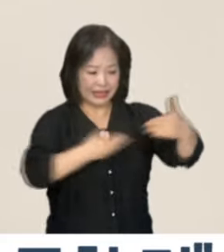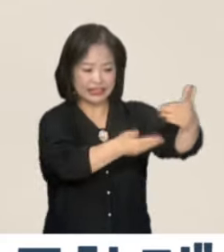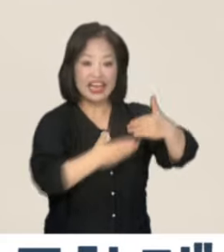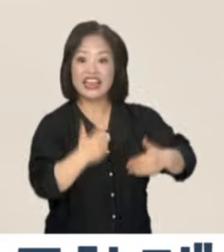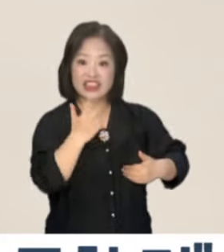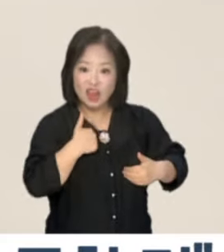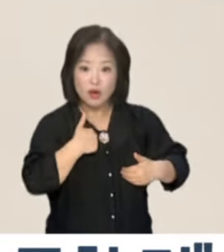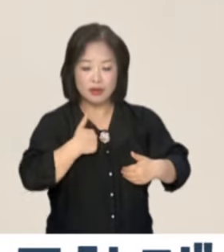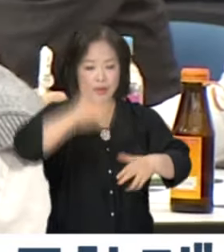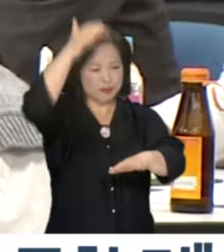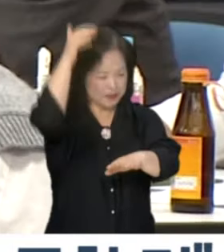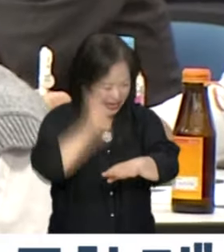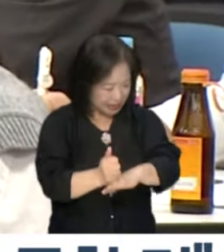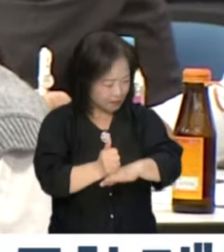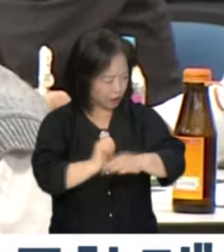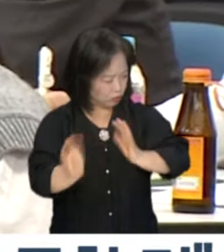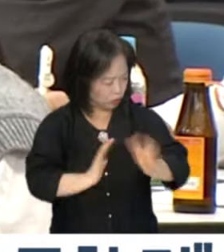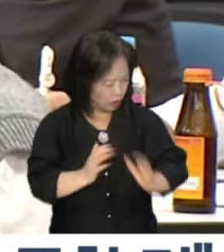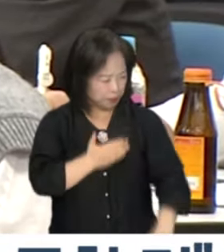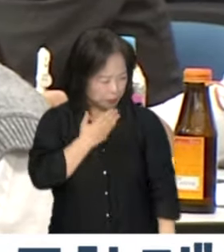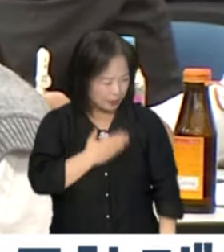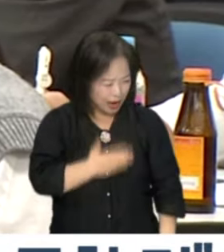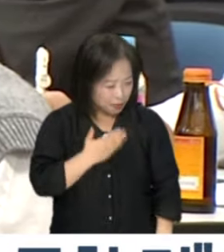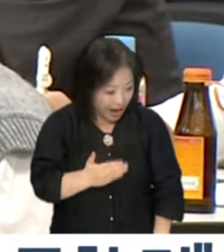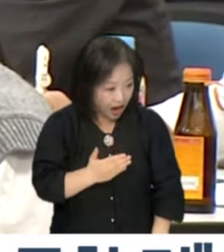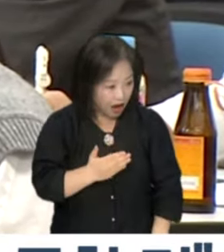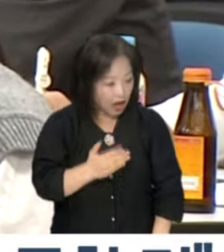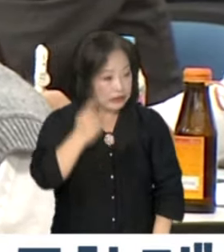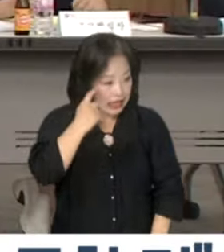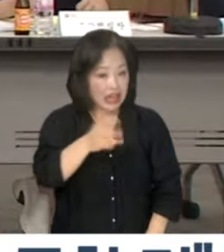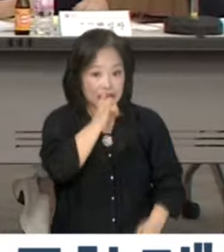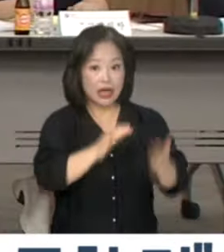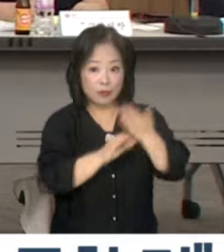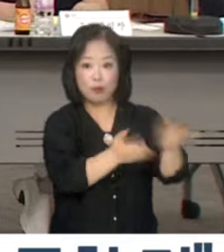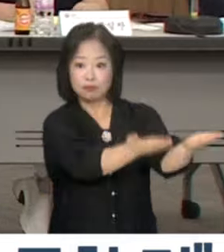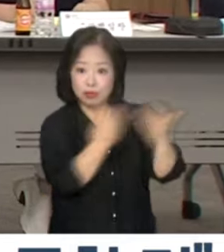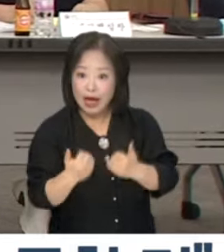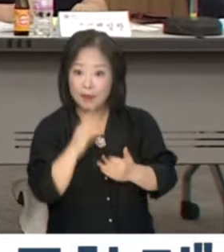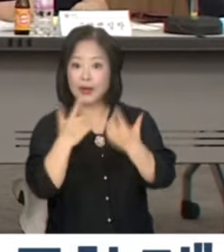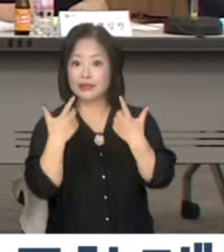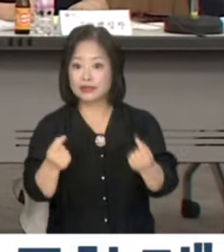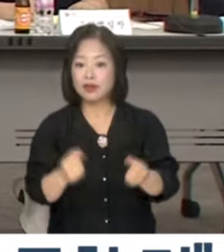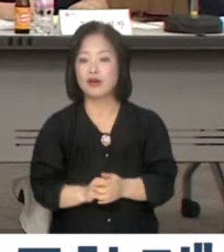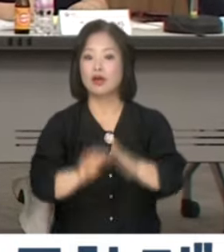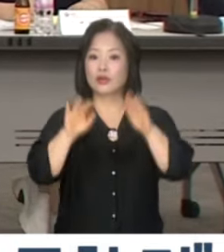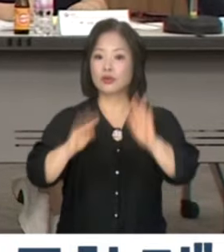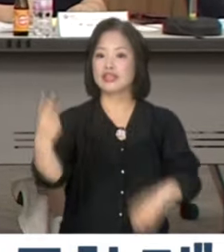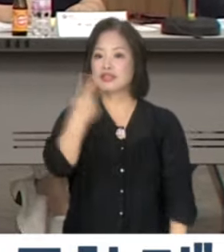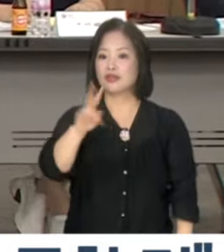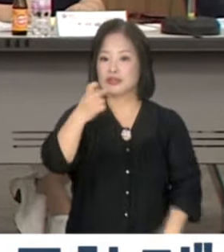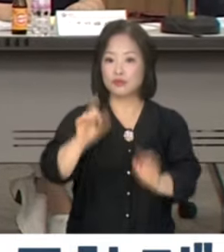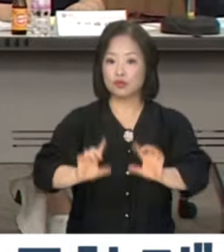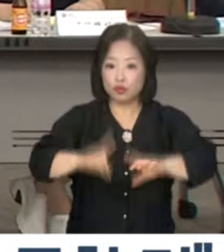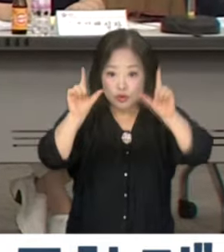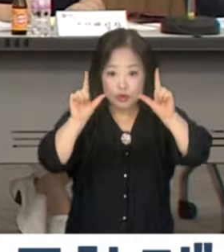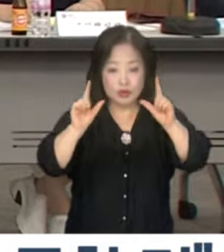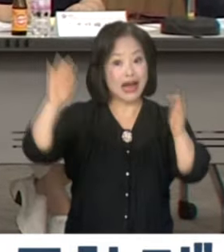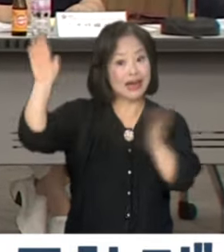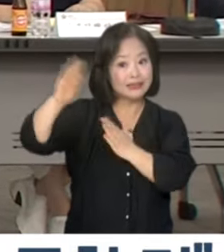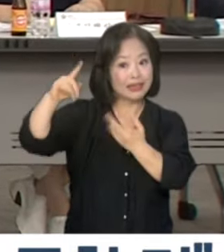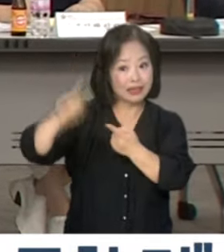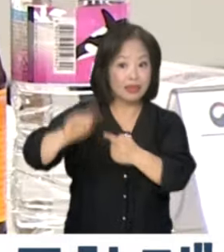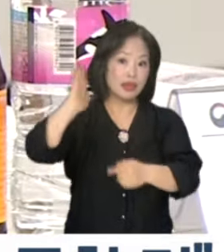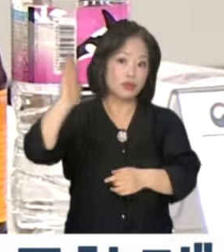한 끝장 토론의 이말 의사가 있는지에 대해 이같이 말했습니다 또 2026 년도 의대 증원 규모에 대해서는이